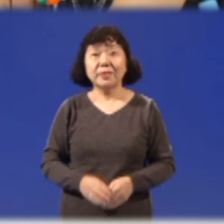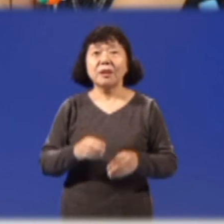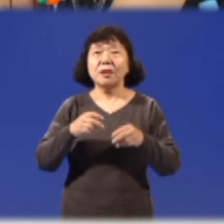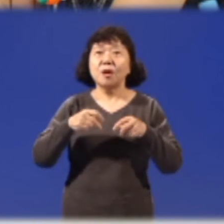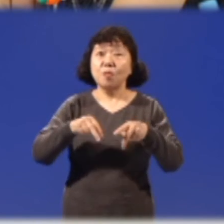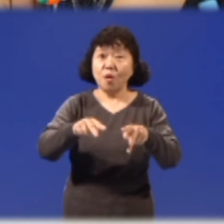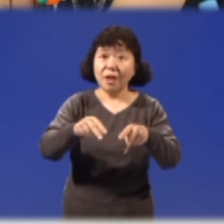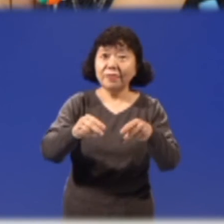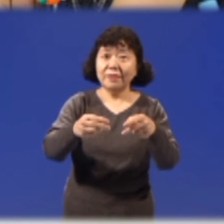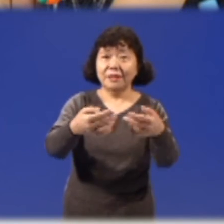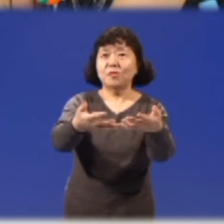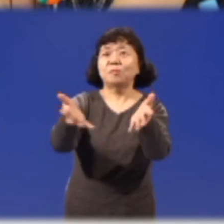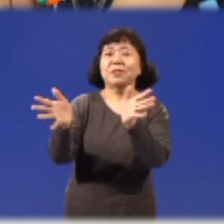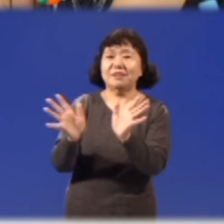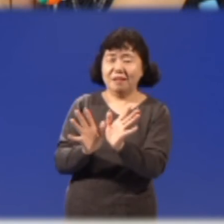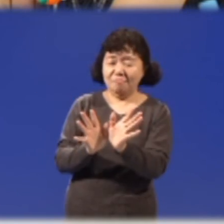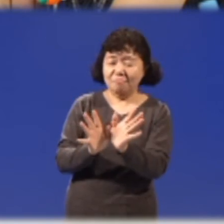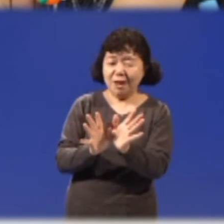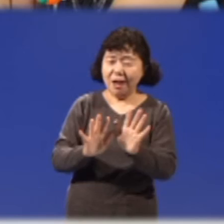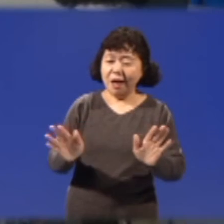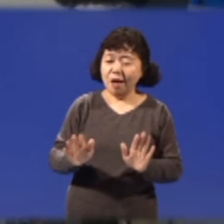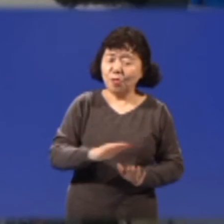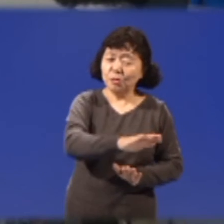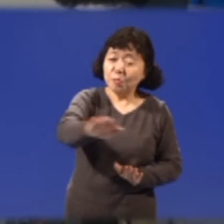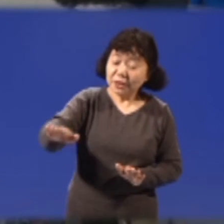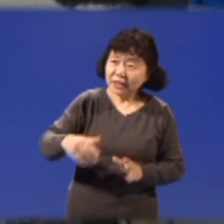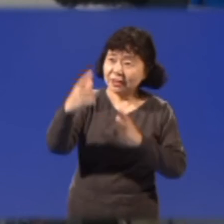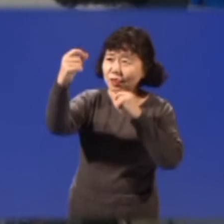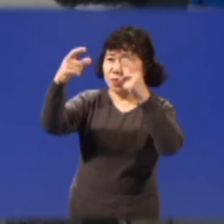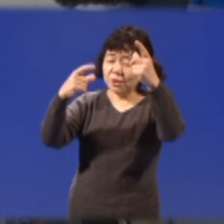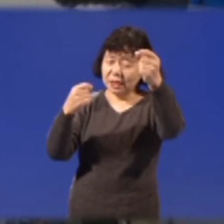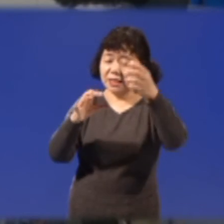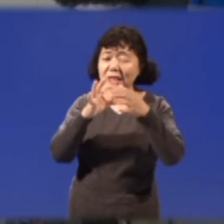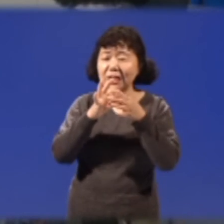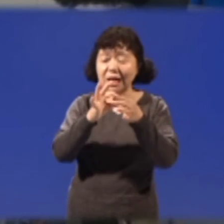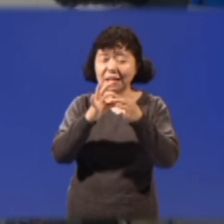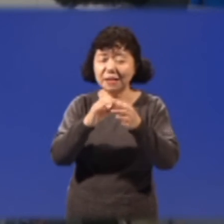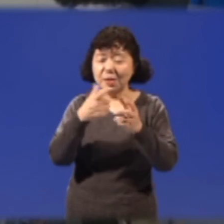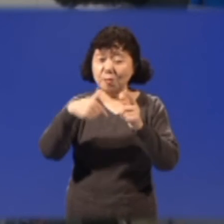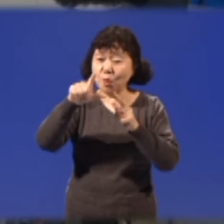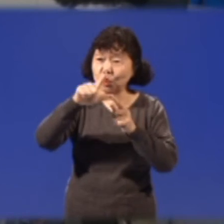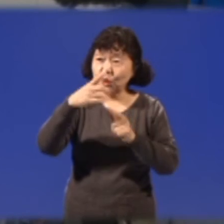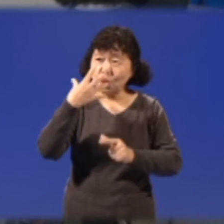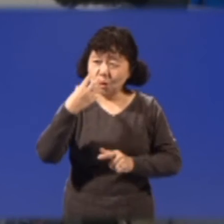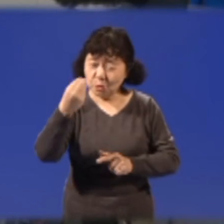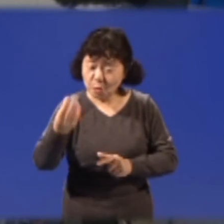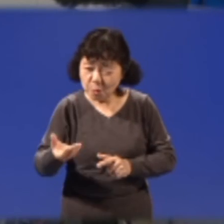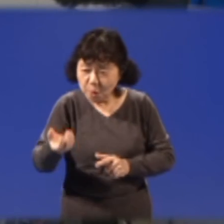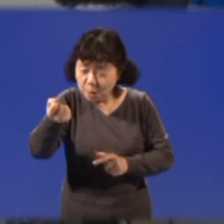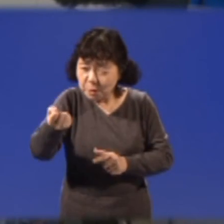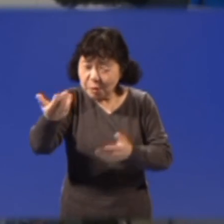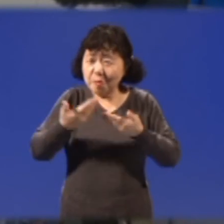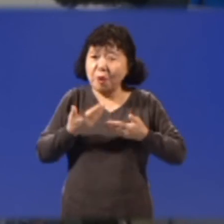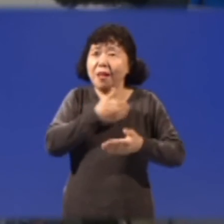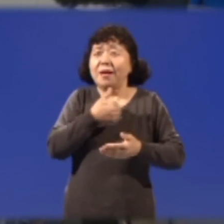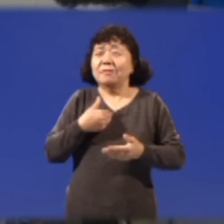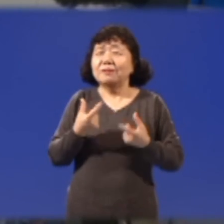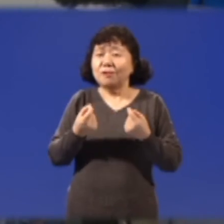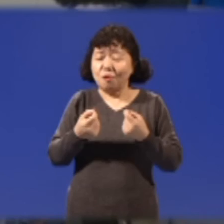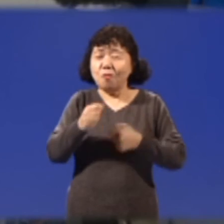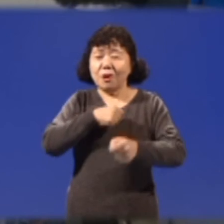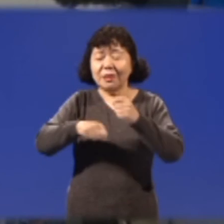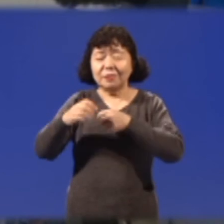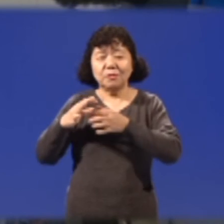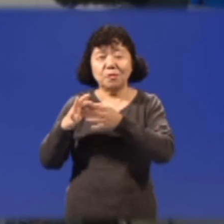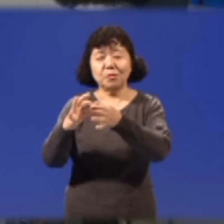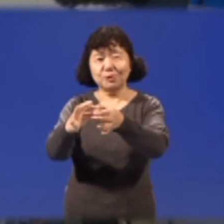ボランティアの皆さんは子どもたちに星についてもっと興味を持ってもらえるよう、この活動をずっと続